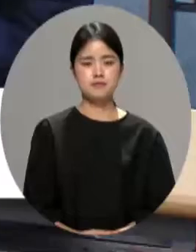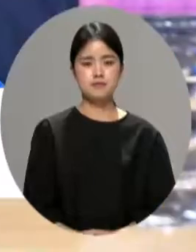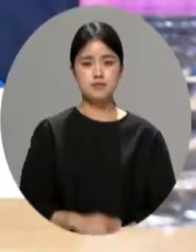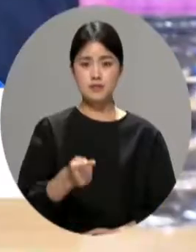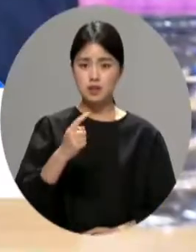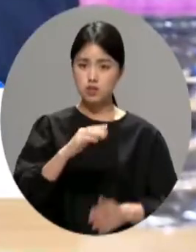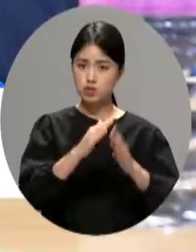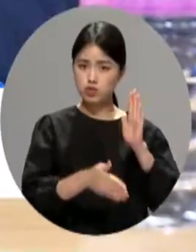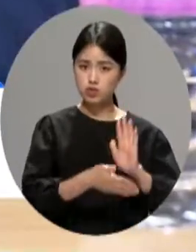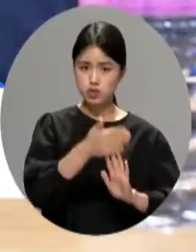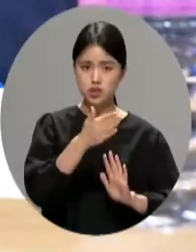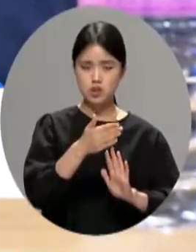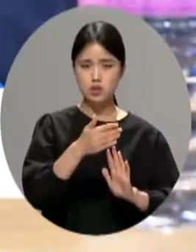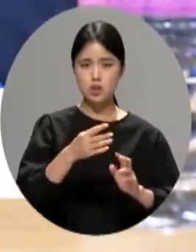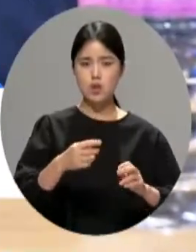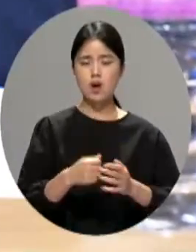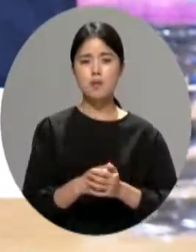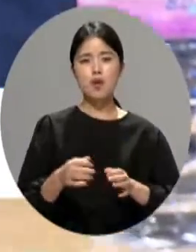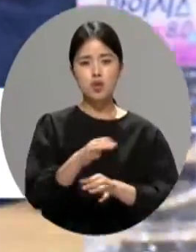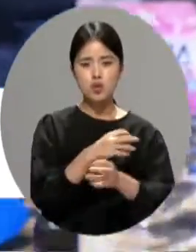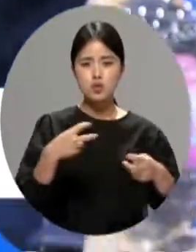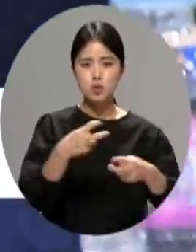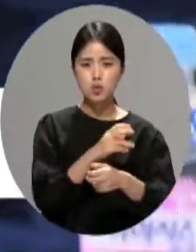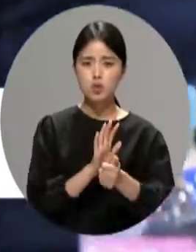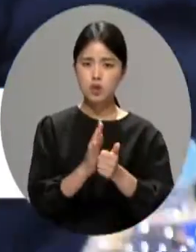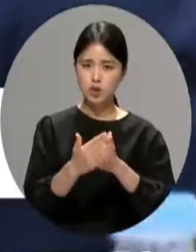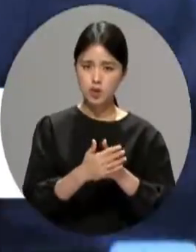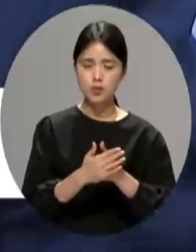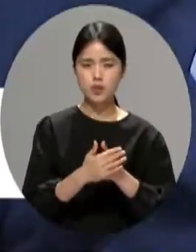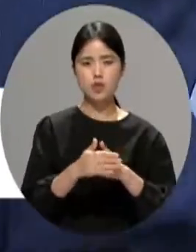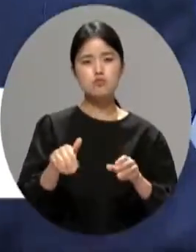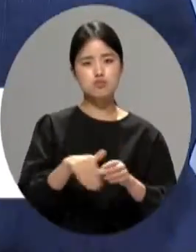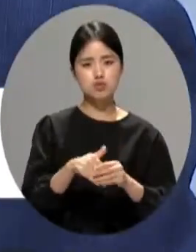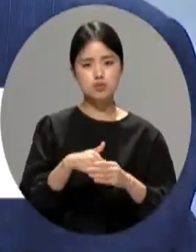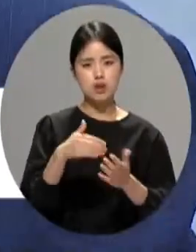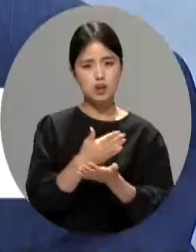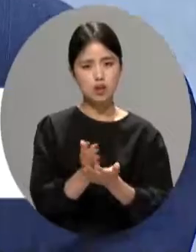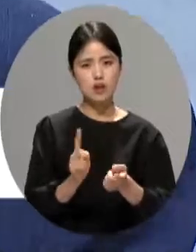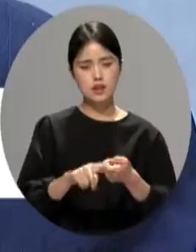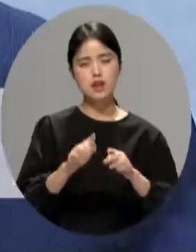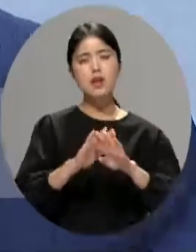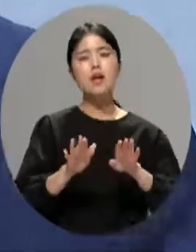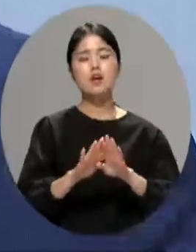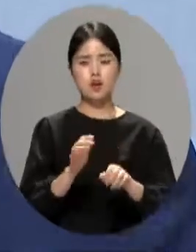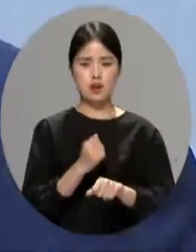이어 전주시와 경제나 교통협력, 문화예술교류 등 여러 가지 일들을